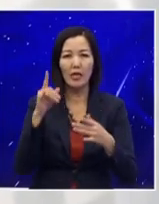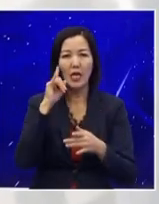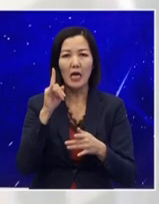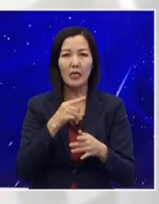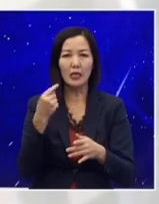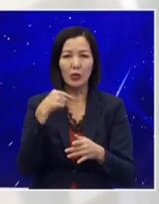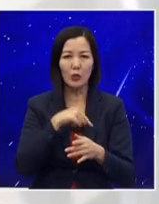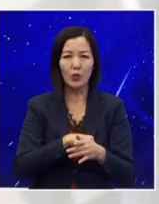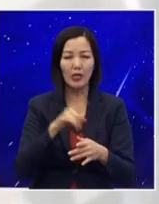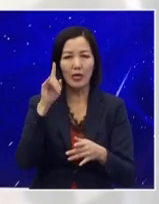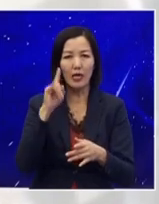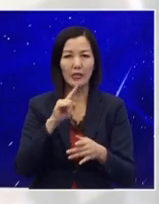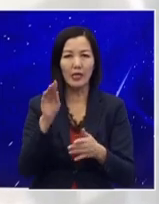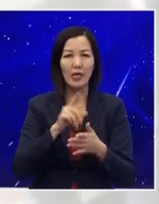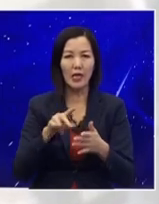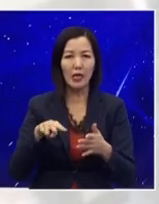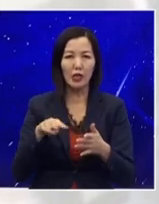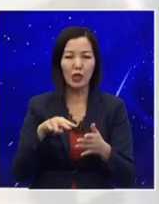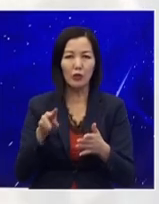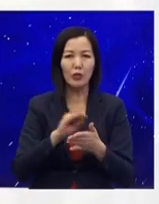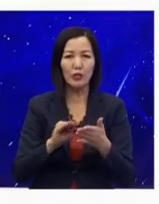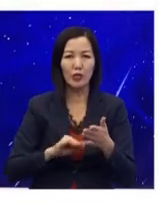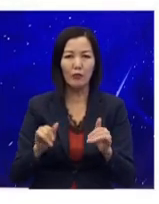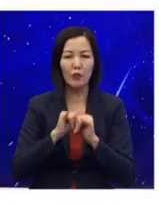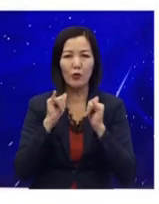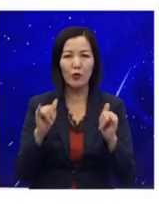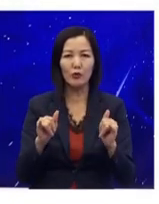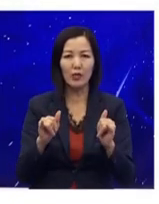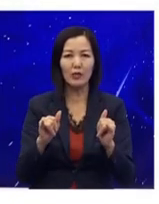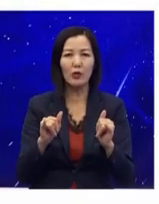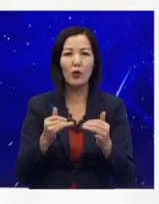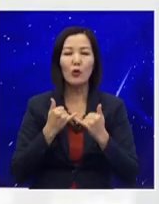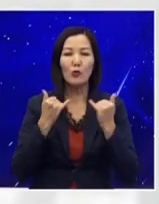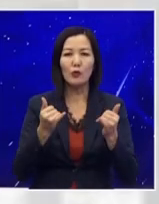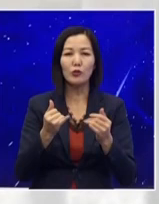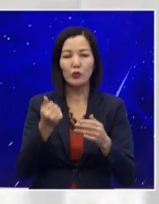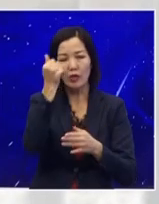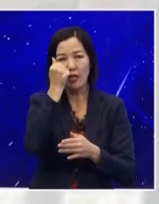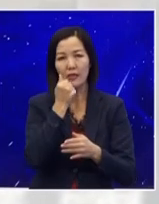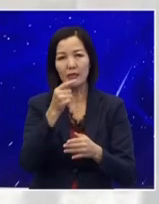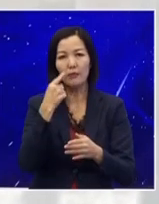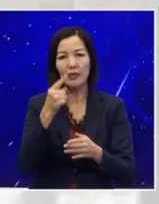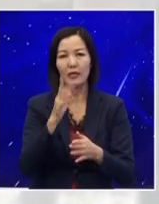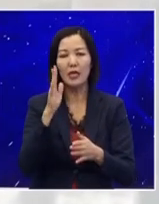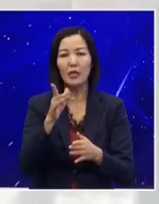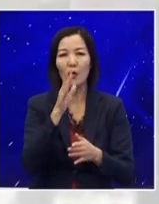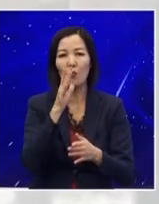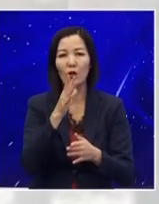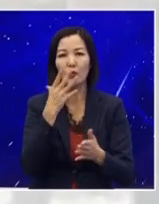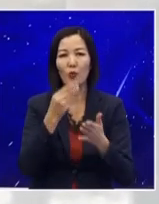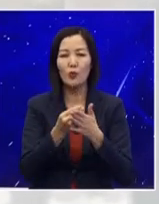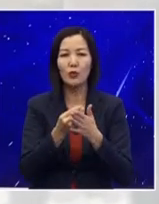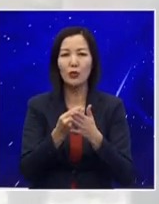руханиятын, қазақ баспасөзін дамытуға қосқан сүбелі үлесі үшін алғыс білдірді. Алдағы уақытта заман ағымынан өз үніңізді